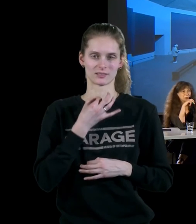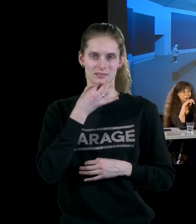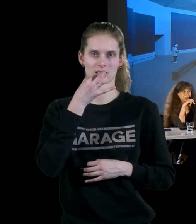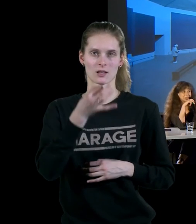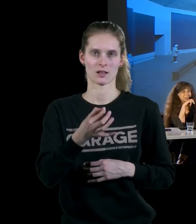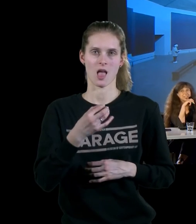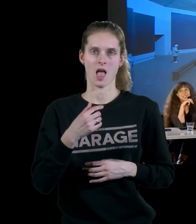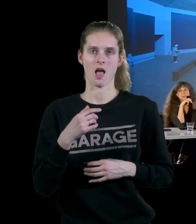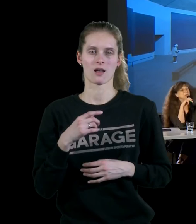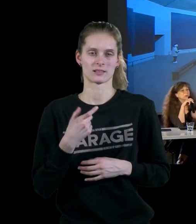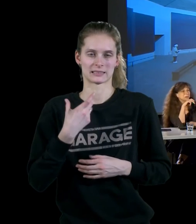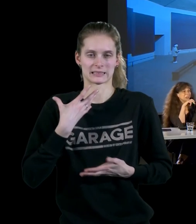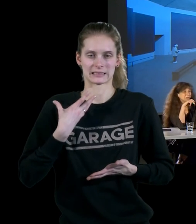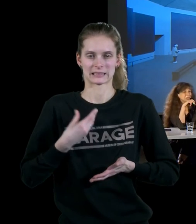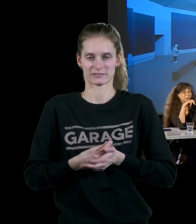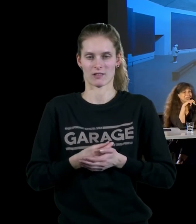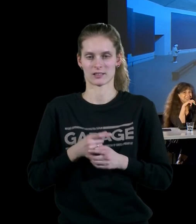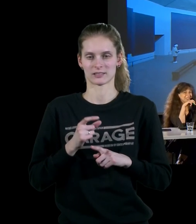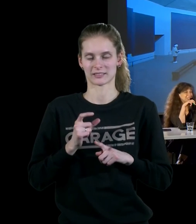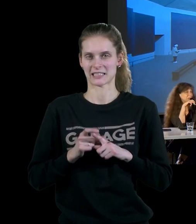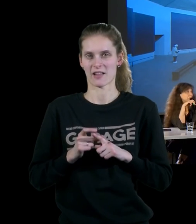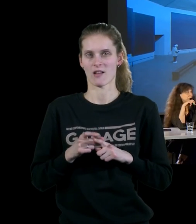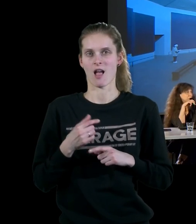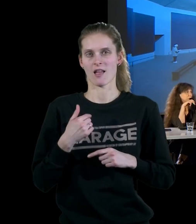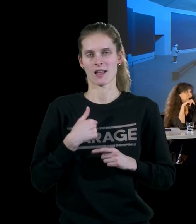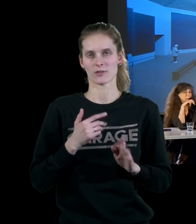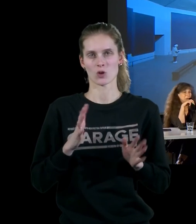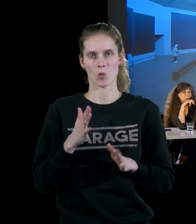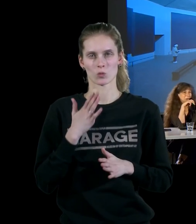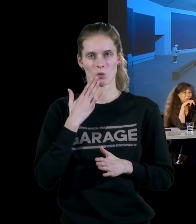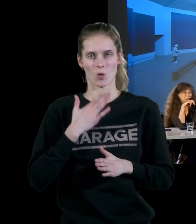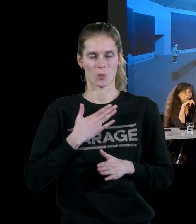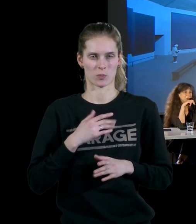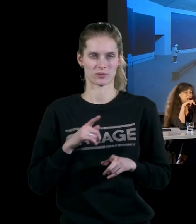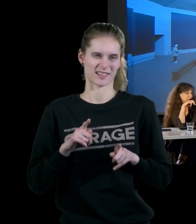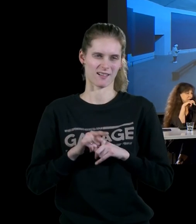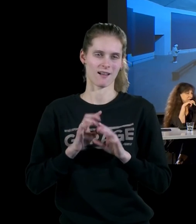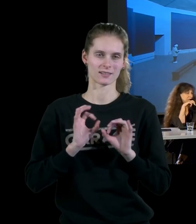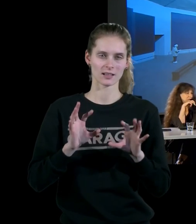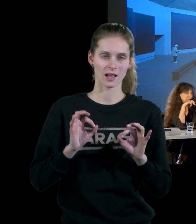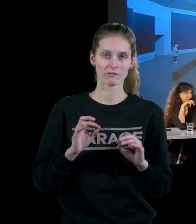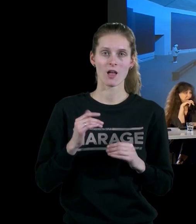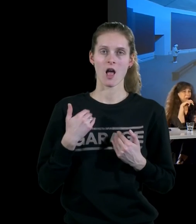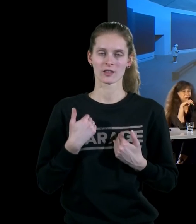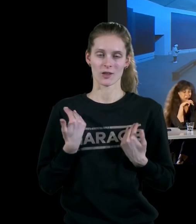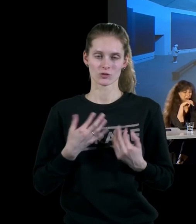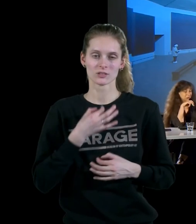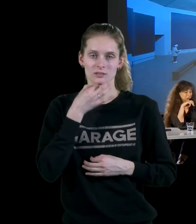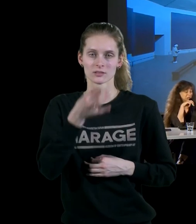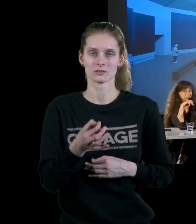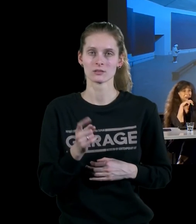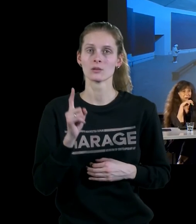очень люблю говорить об искусстве в таких сентиментальных тонах, я его позволила себе ровно по одной причине, потому что когда я вот там